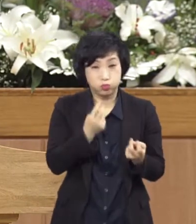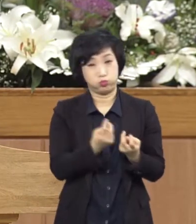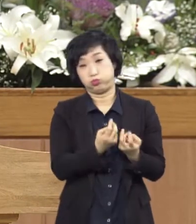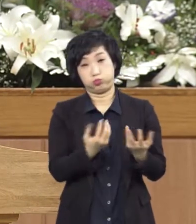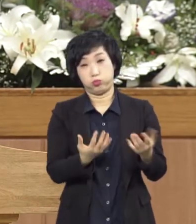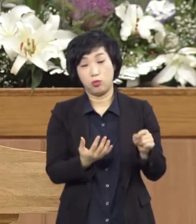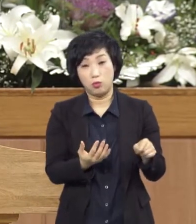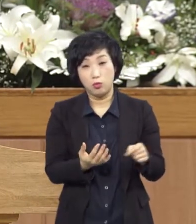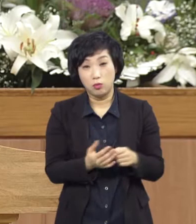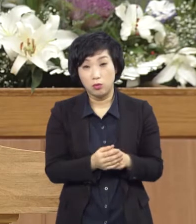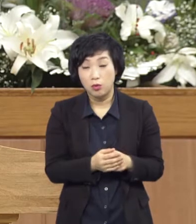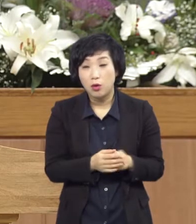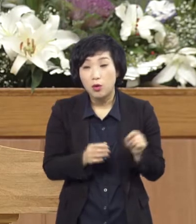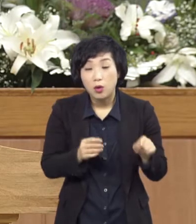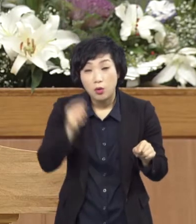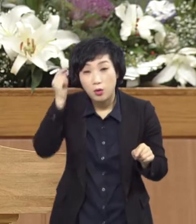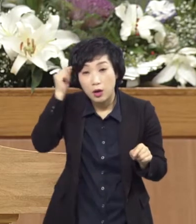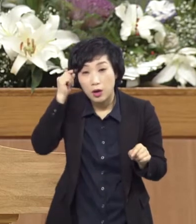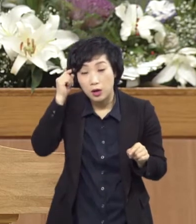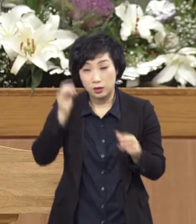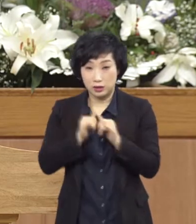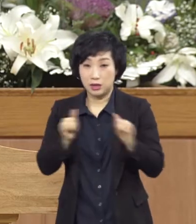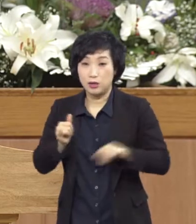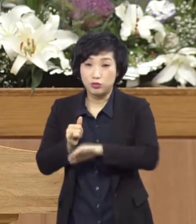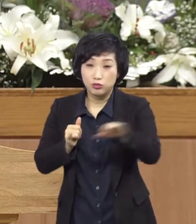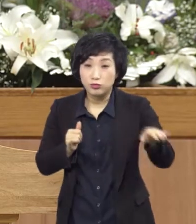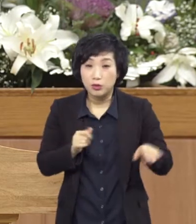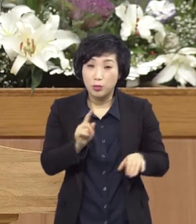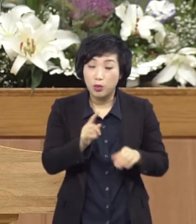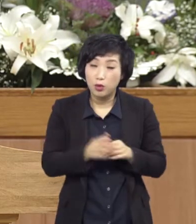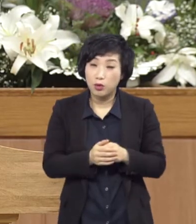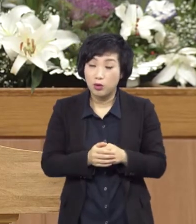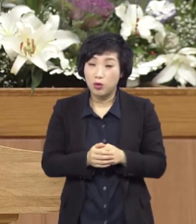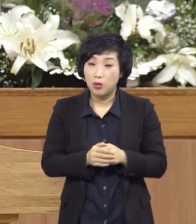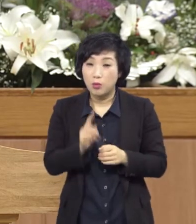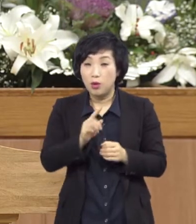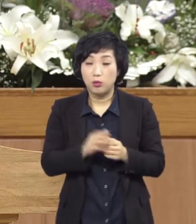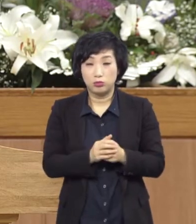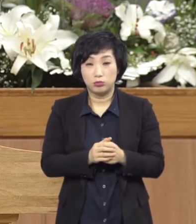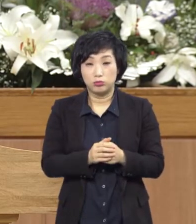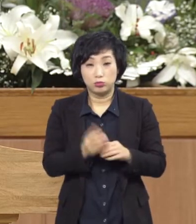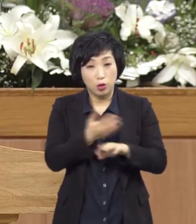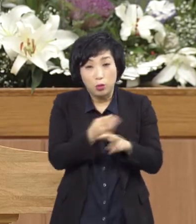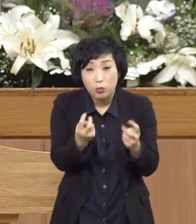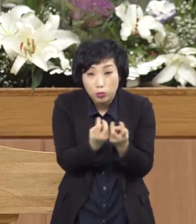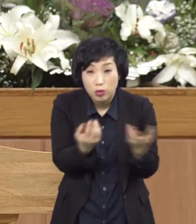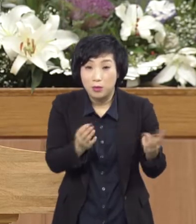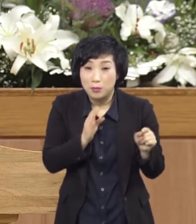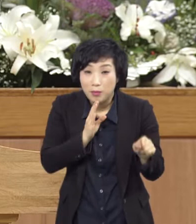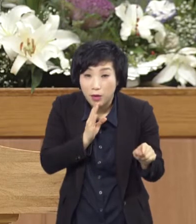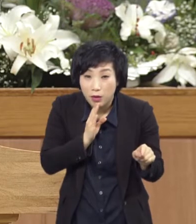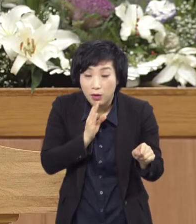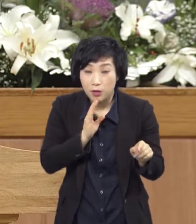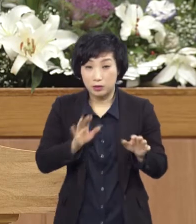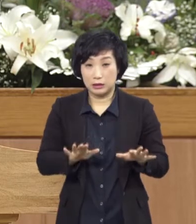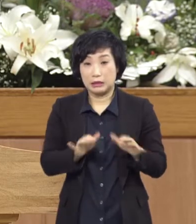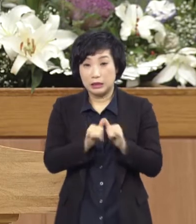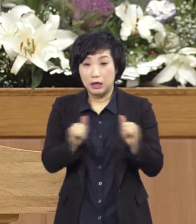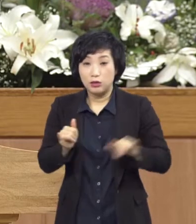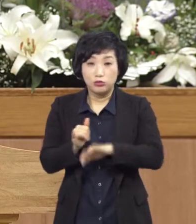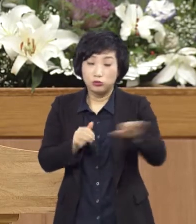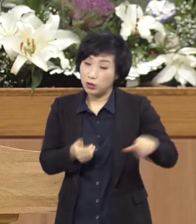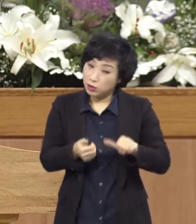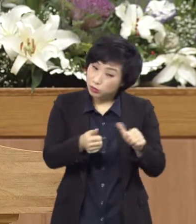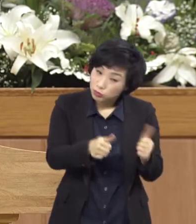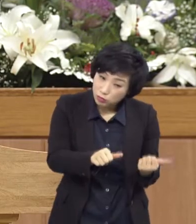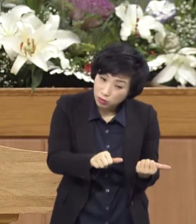이 땅에 우리에게 어떤 새로운 변화 역사가 없는데 인간이 죽을